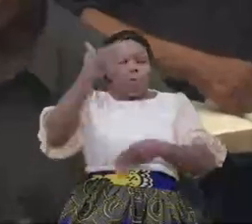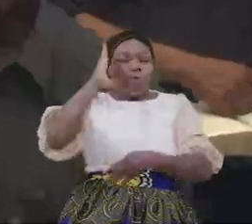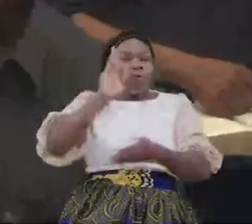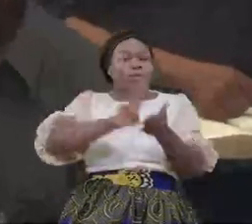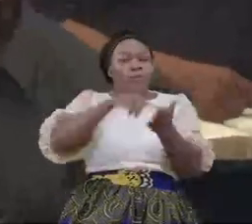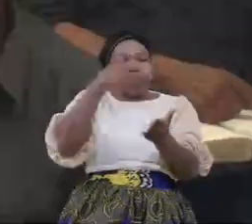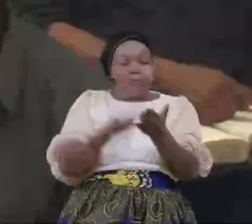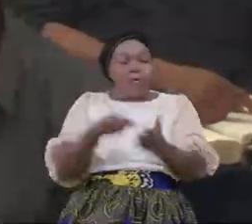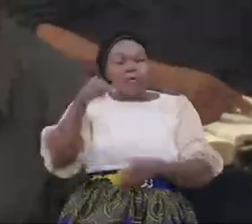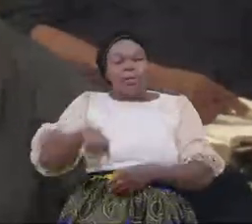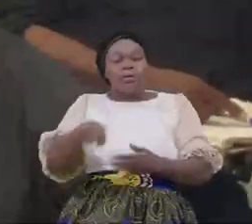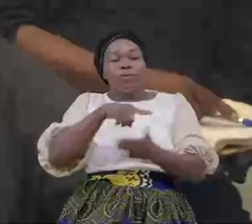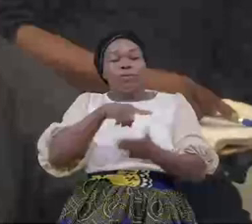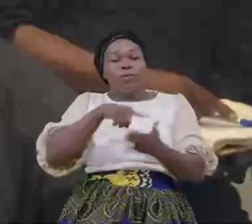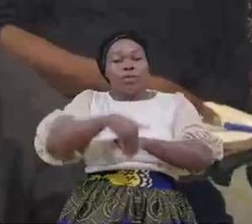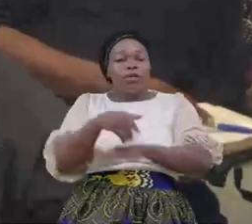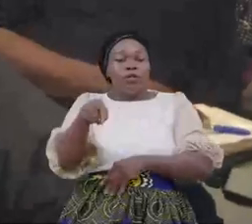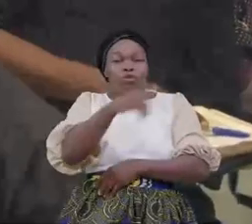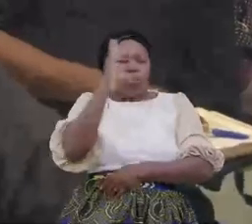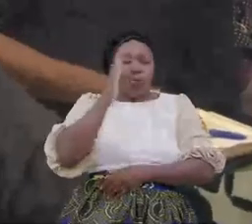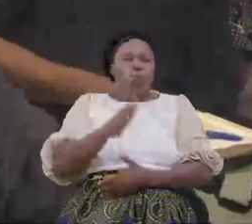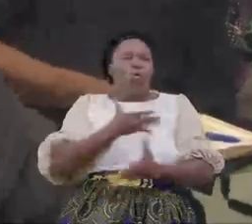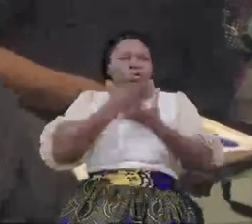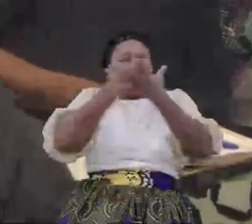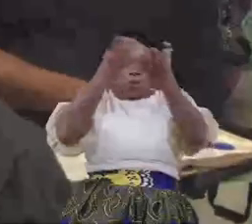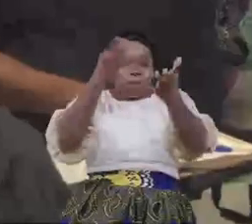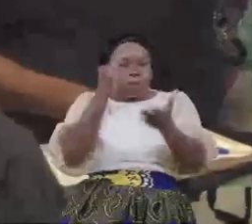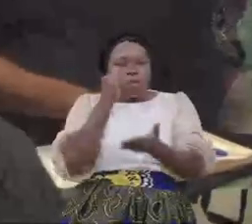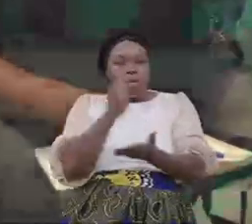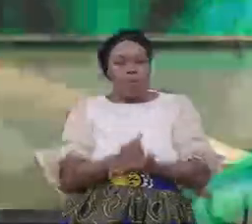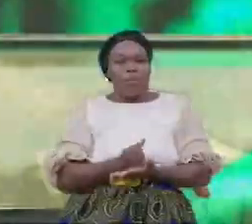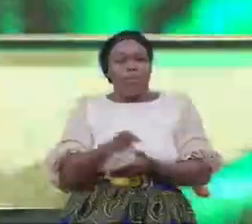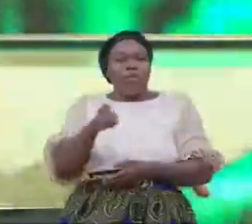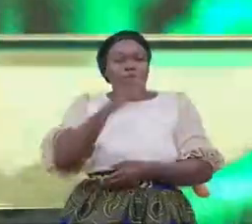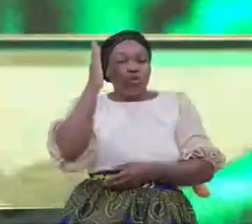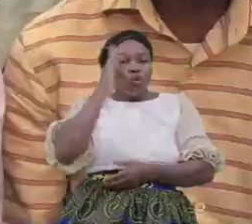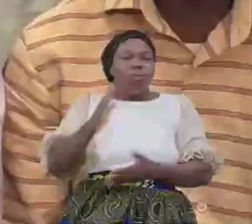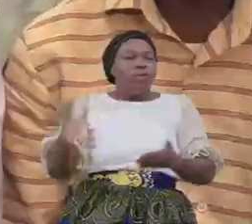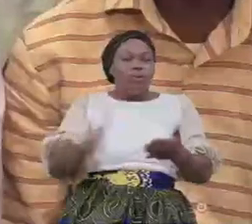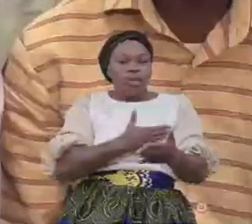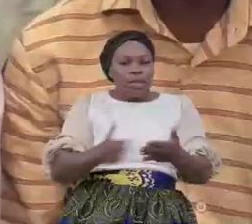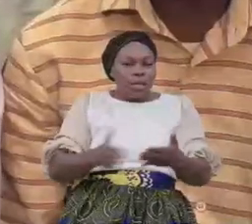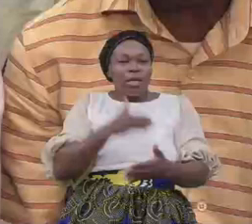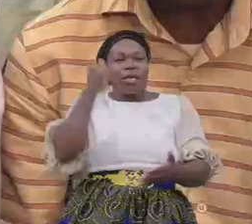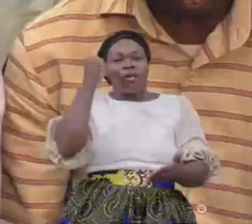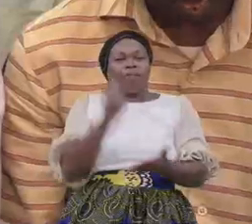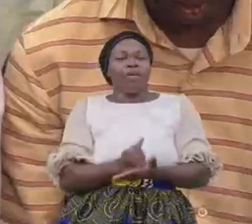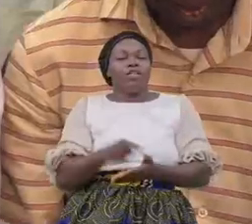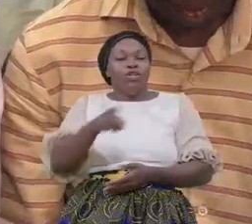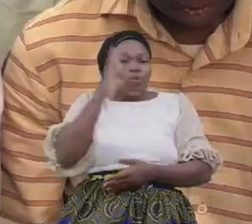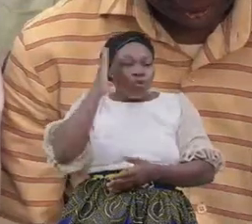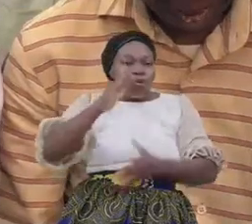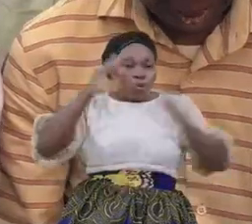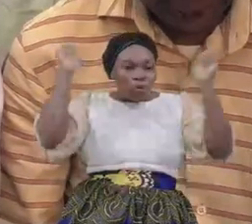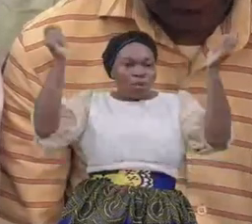allez crier. Vous allez chanter. Vous allez célébrer. Vous allez